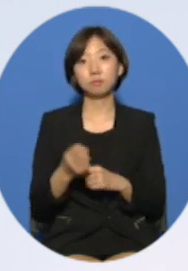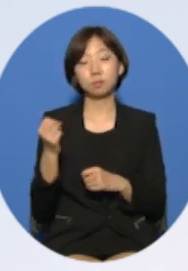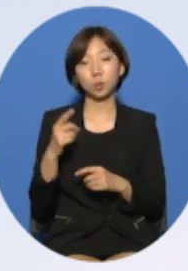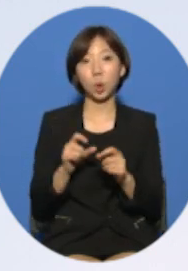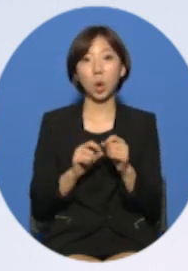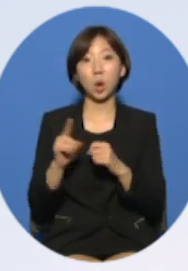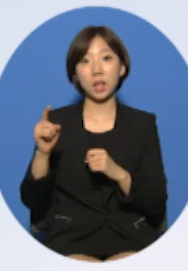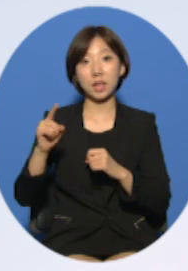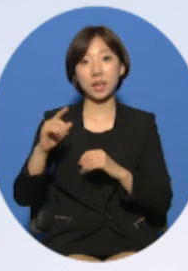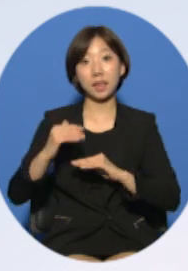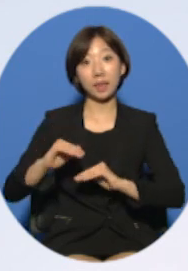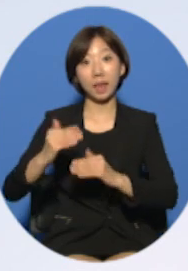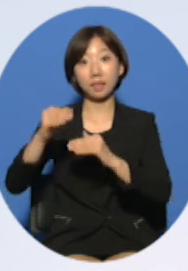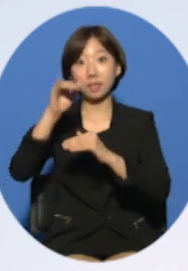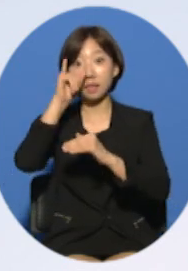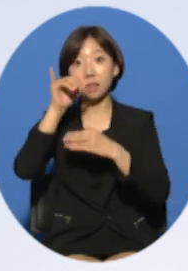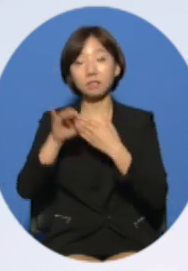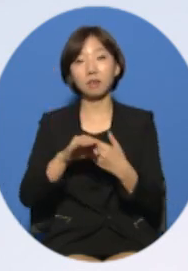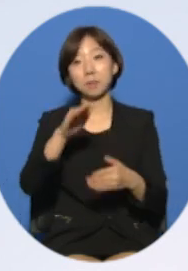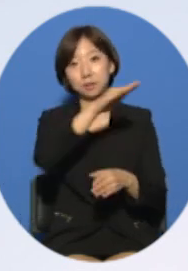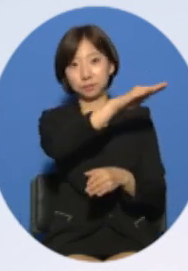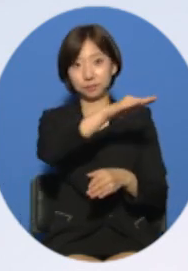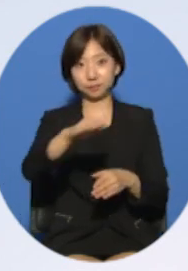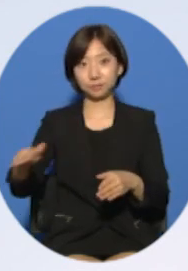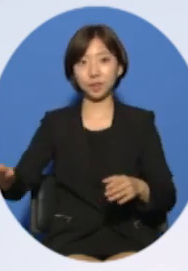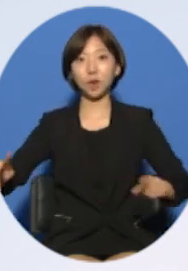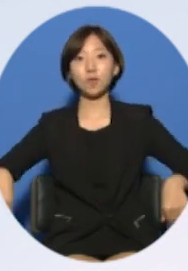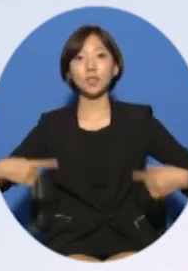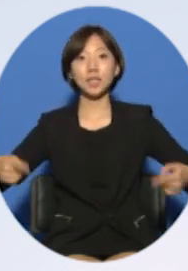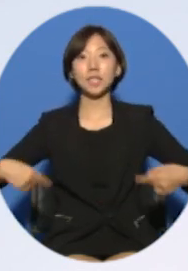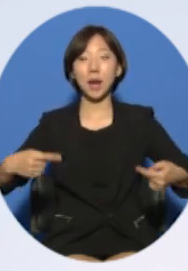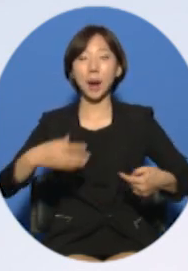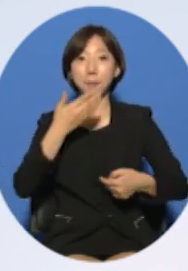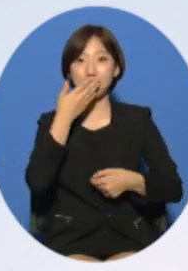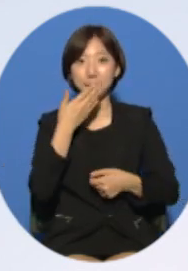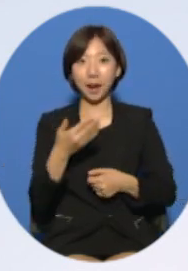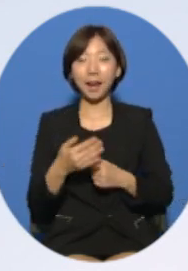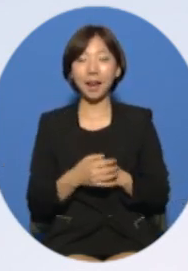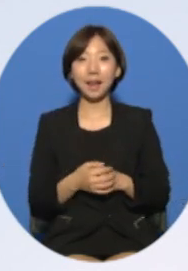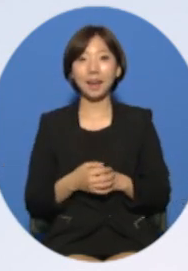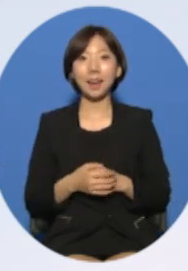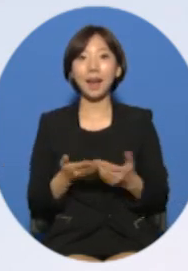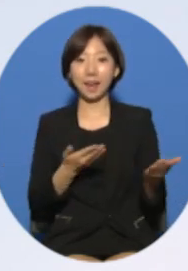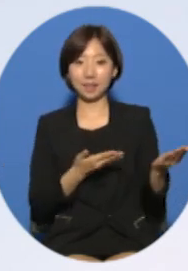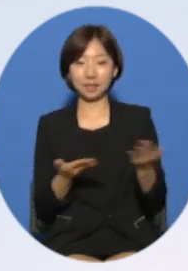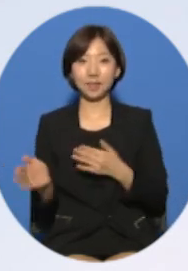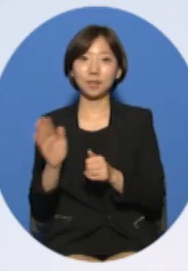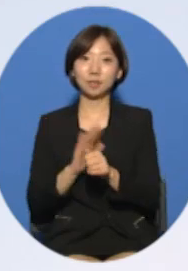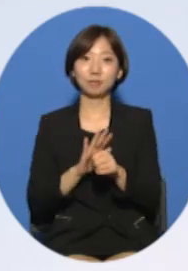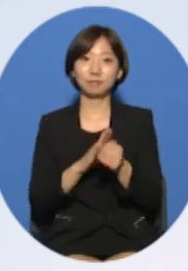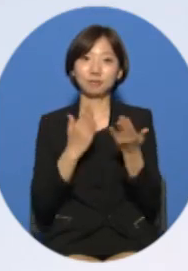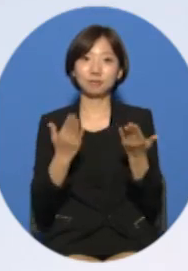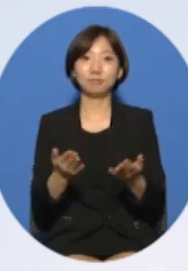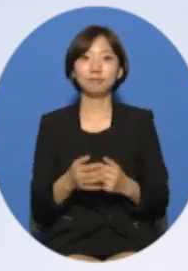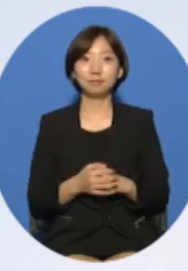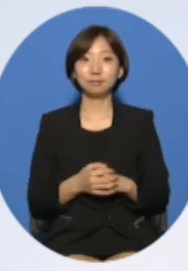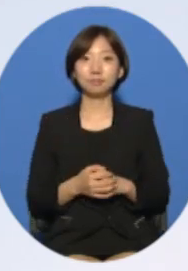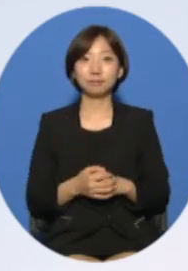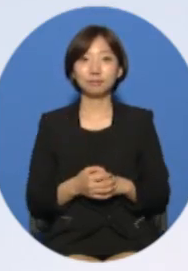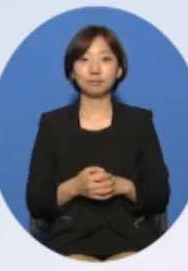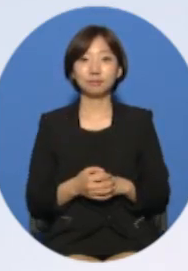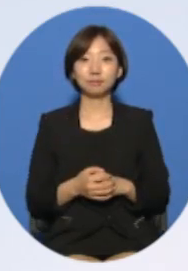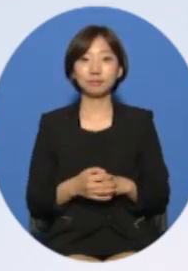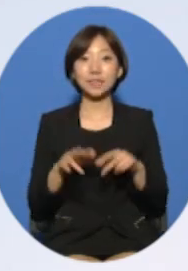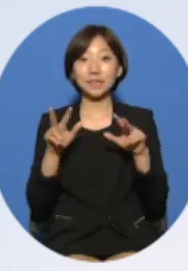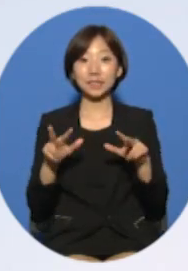그 경사로를 또 설치해서 휠체어 타고도 올라올 수 있도록 네. 저희들이 예, 안내를 이렇게 하고 있습니다. 네. 자,